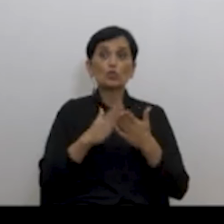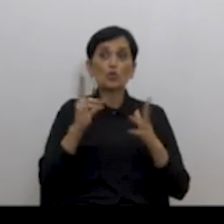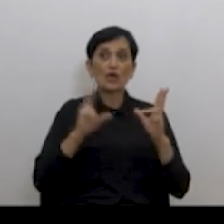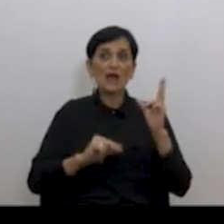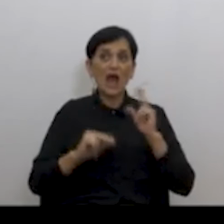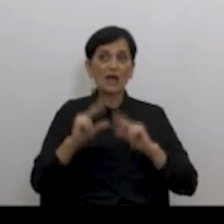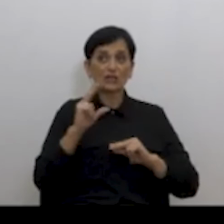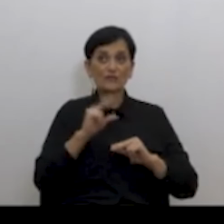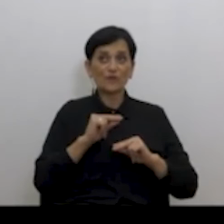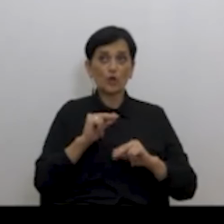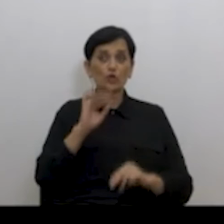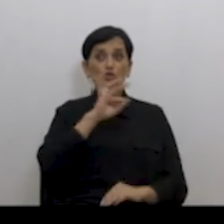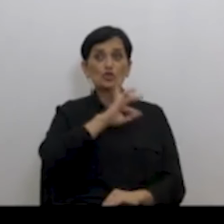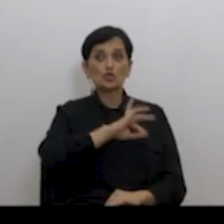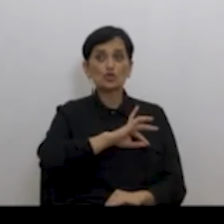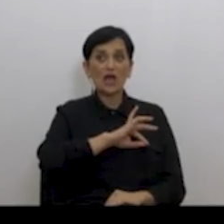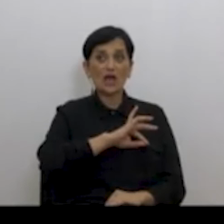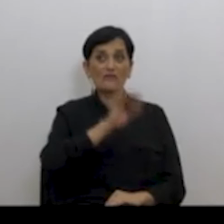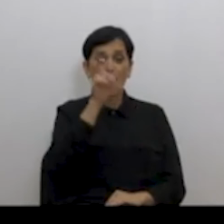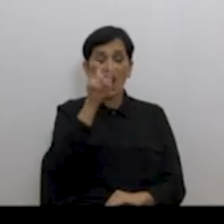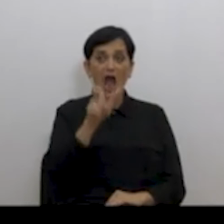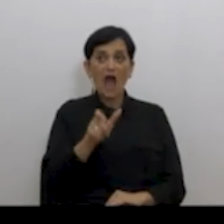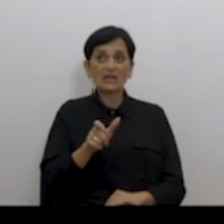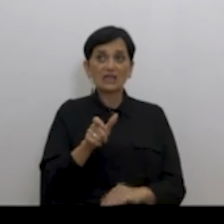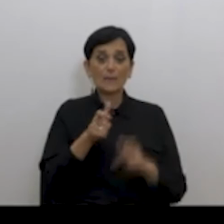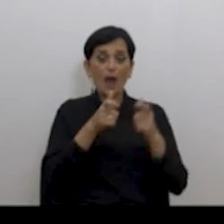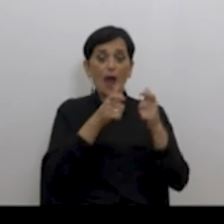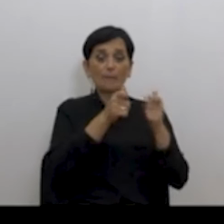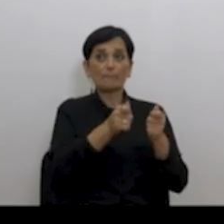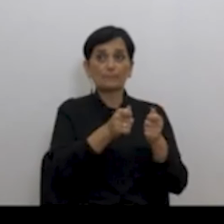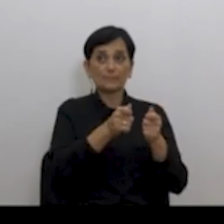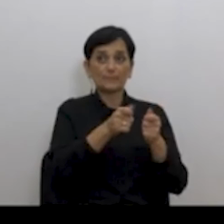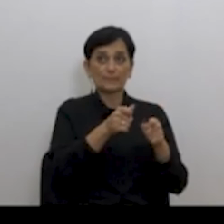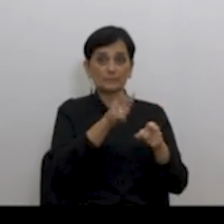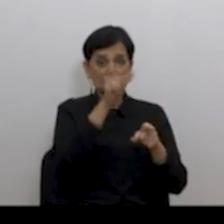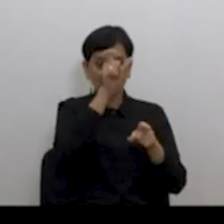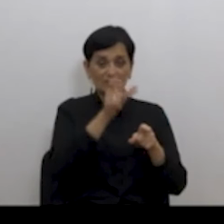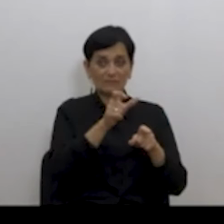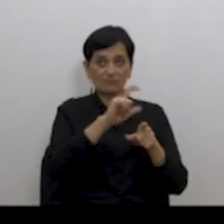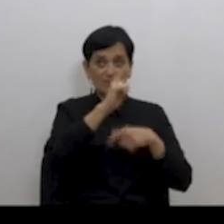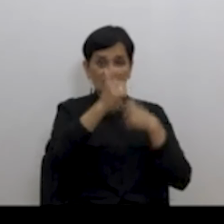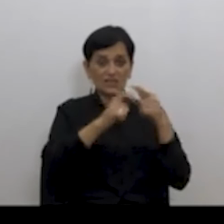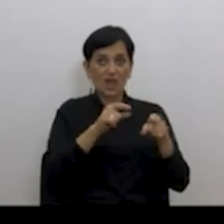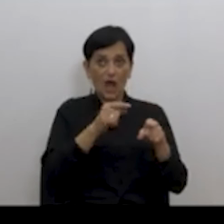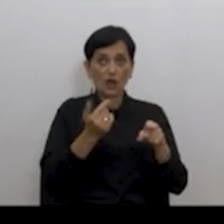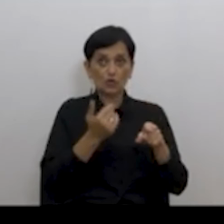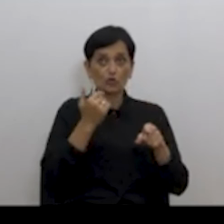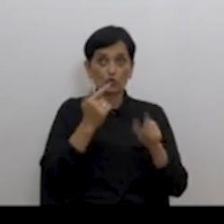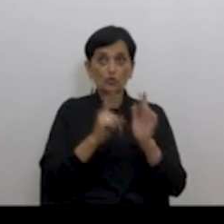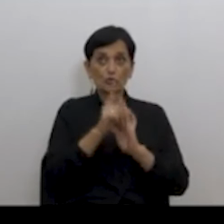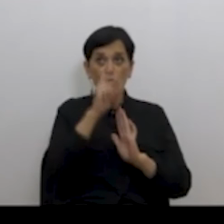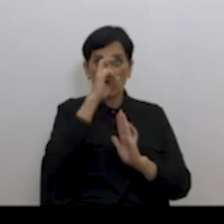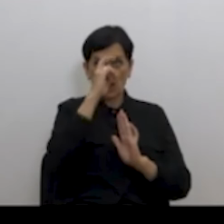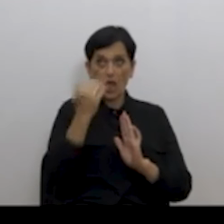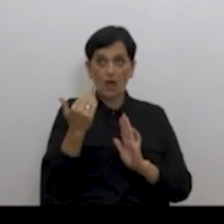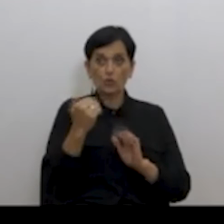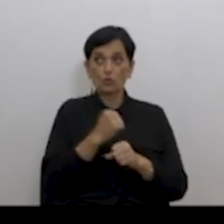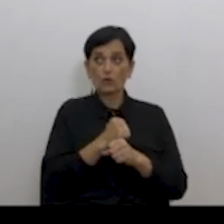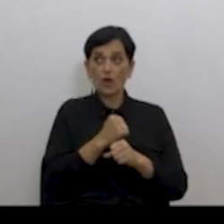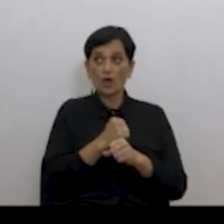რომ შეღავათები იყოს და ადამიანი დაამაგროს მთაში. Ავიცი ხა, იცით რომ ესეც თავის დროზე სწორედ ამ ხელისუფლების გაკეთებული